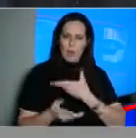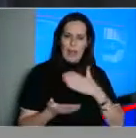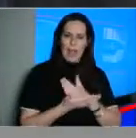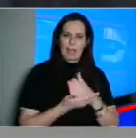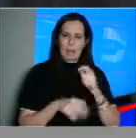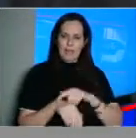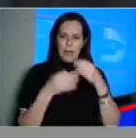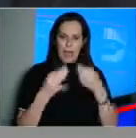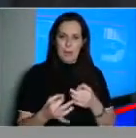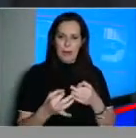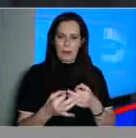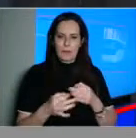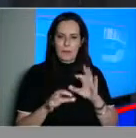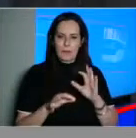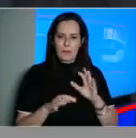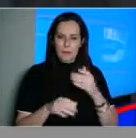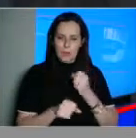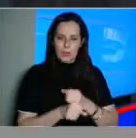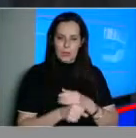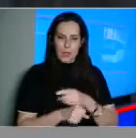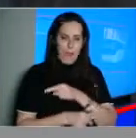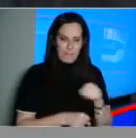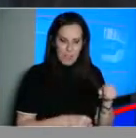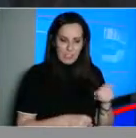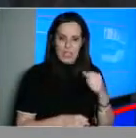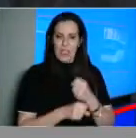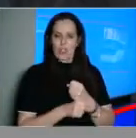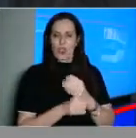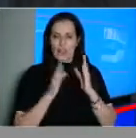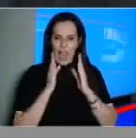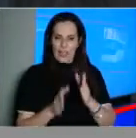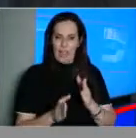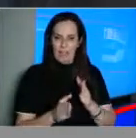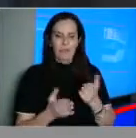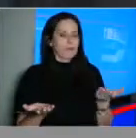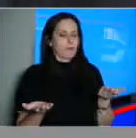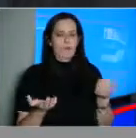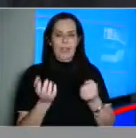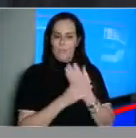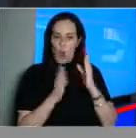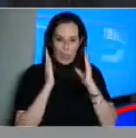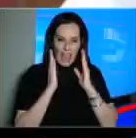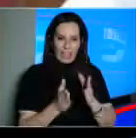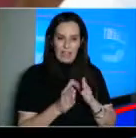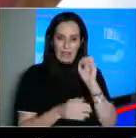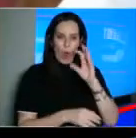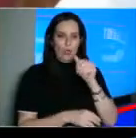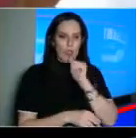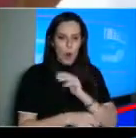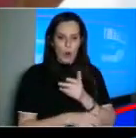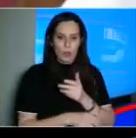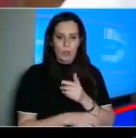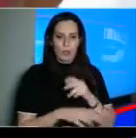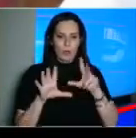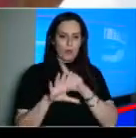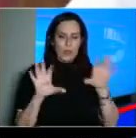החלטה בזמן אמת. לשים מעבר חצייה, לשים נתיב, לפתוח נתיב עם אור ירוק בין 8